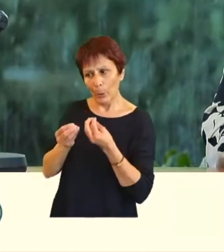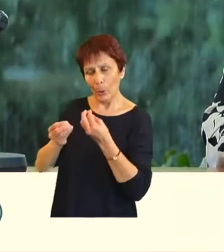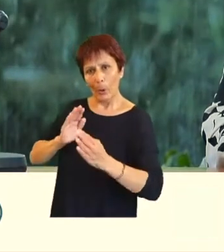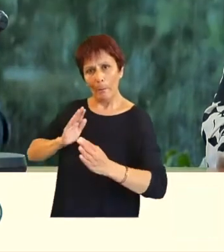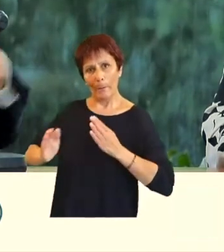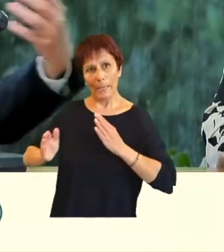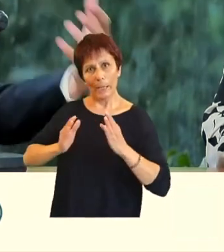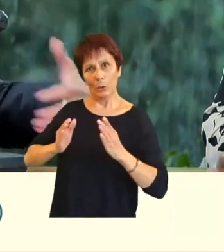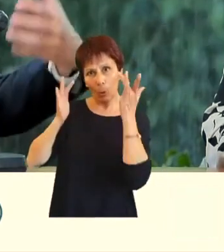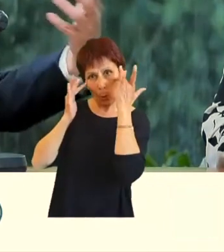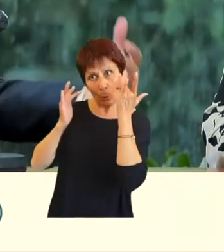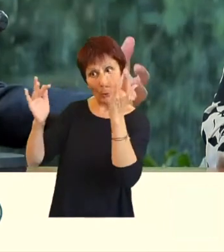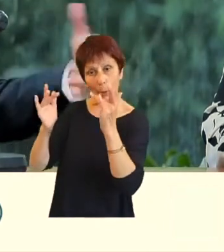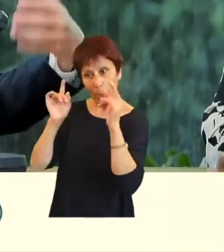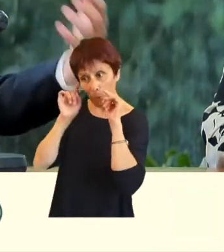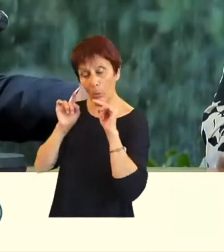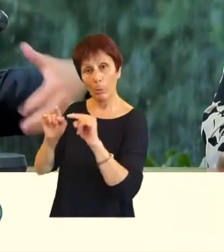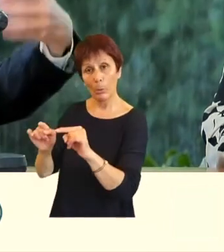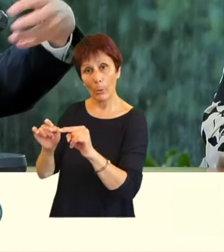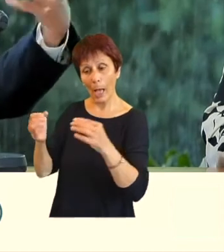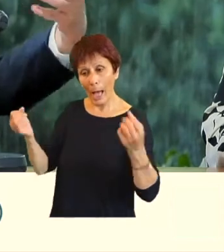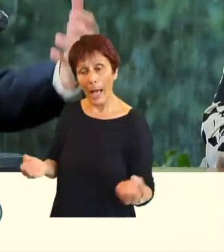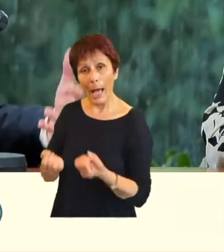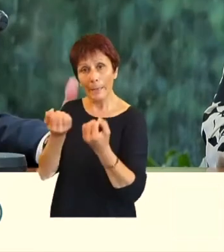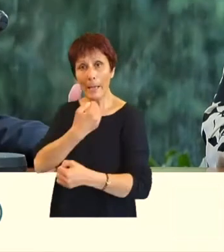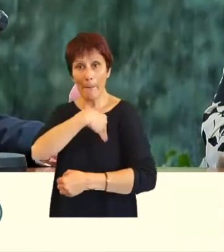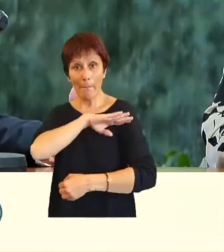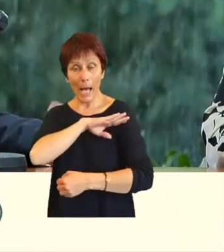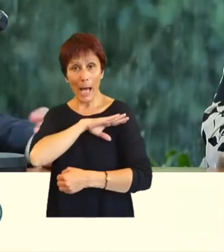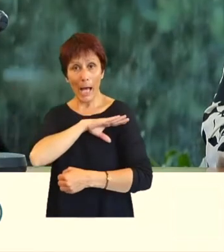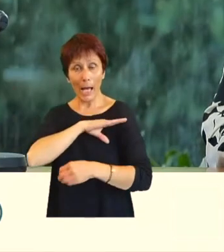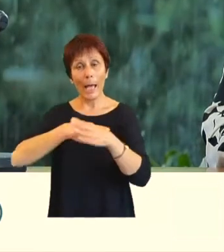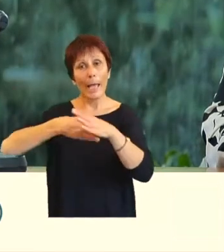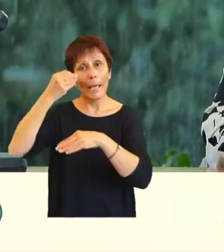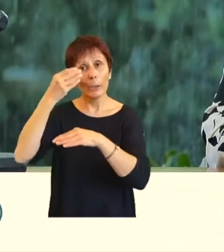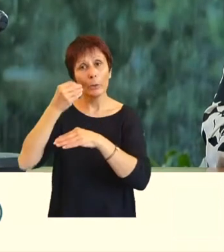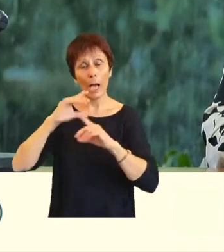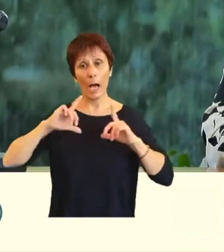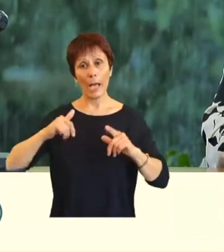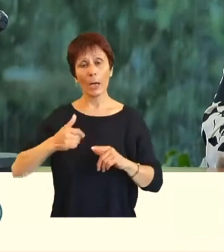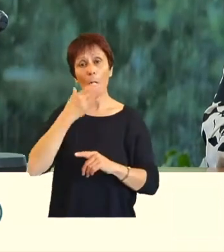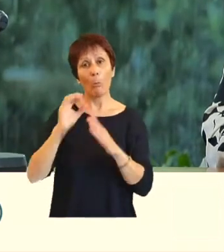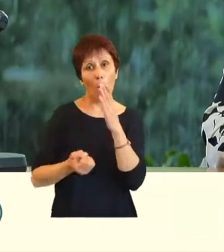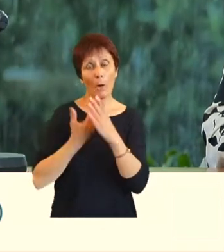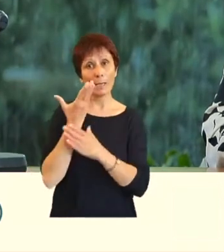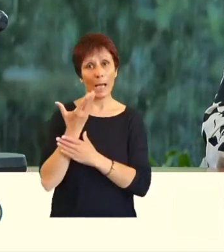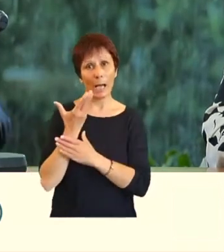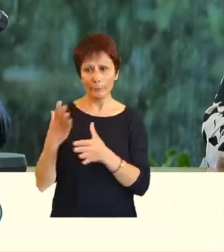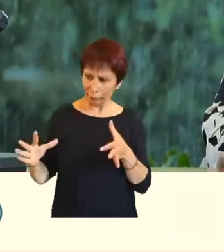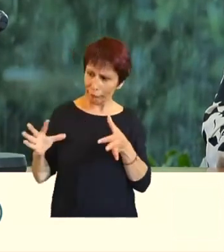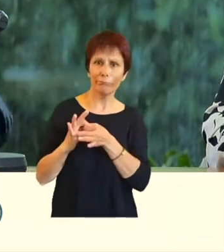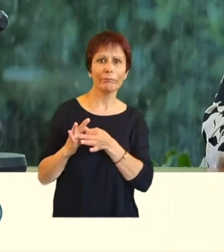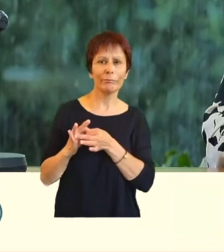quartier, animée et portée par des étudiants de l'école des Beaux-Arts, et donc c'est une véritable synergie qui se